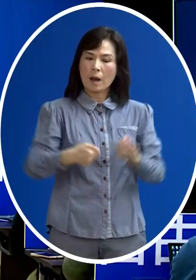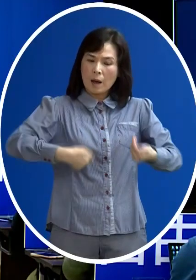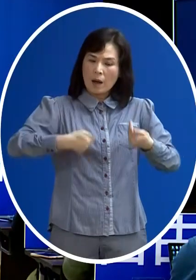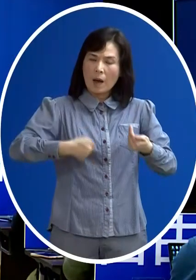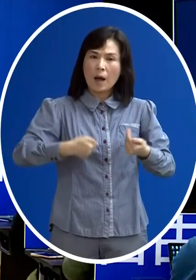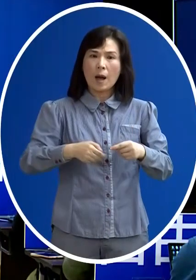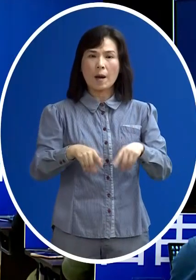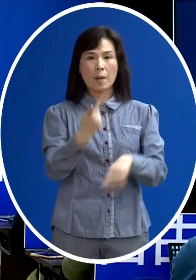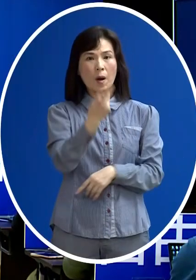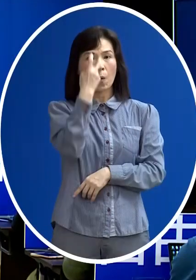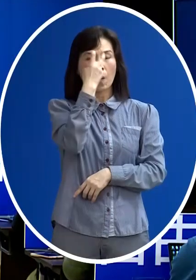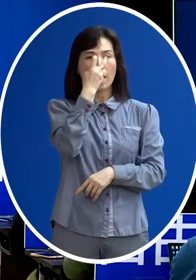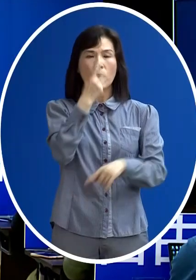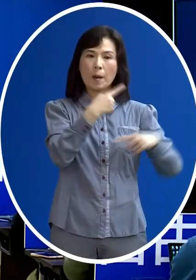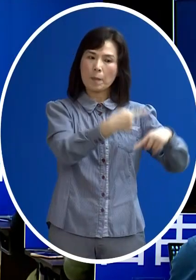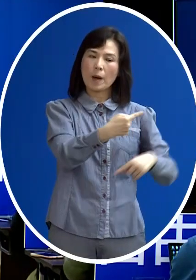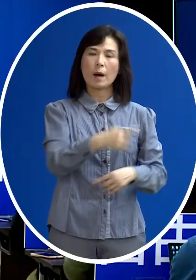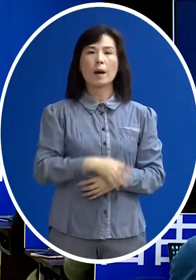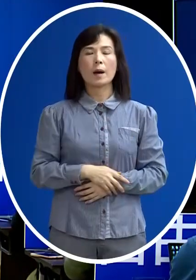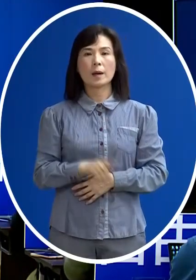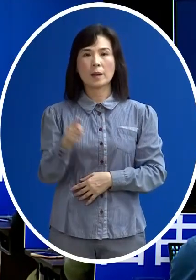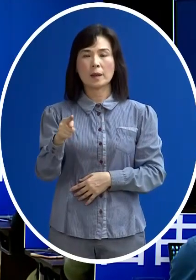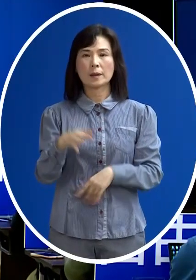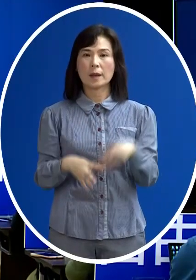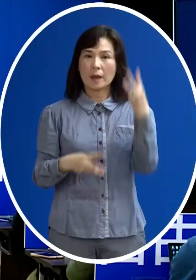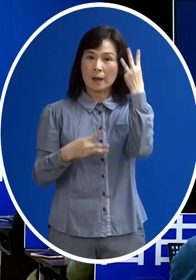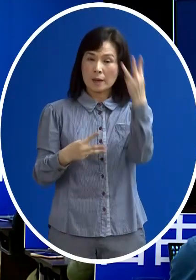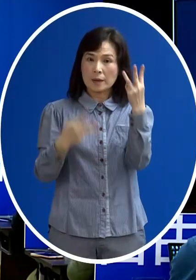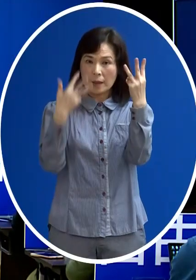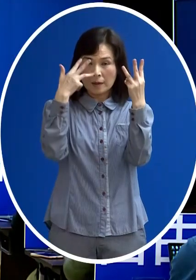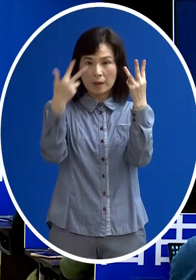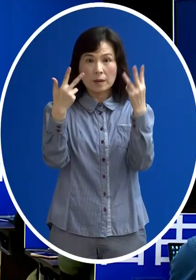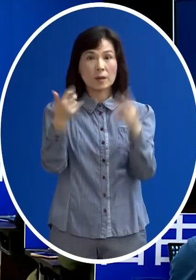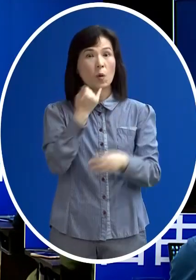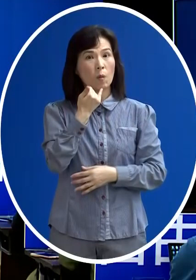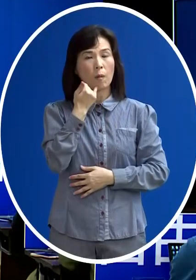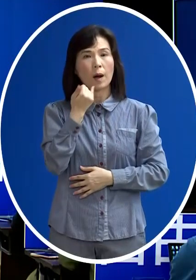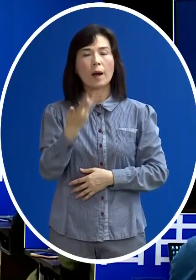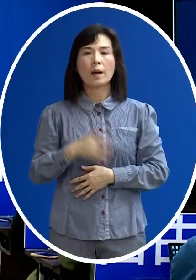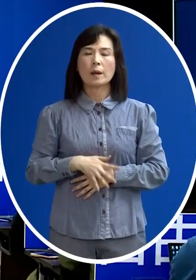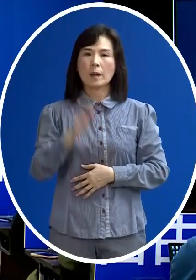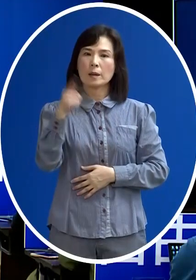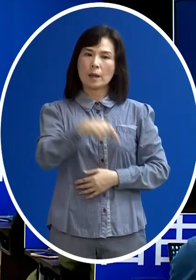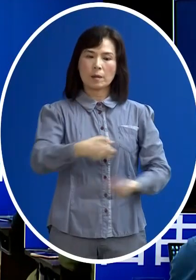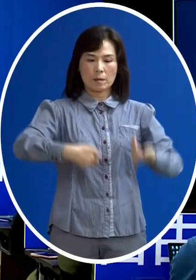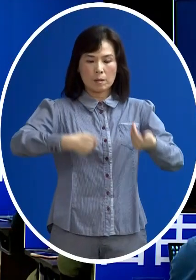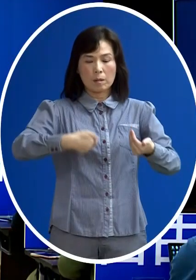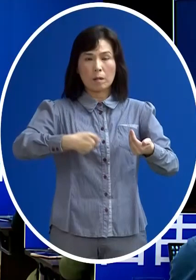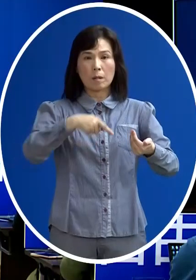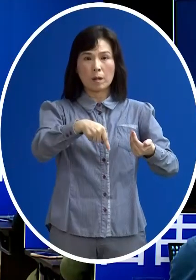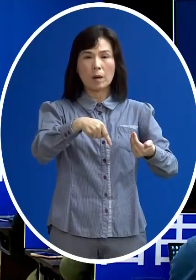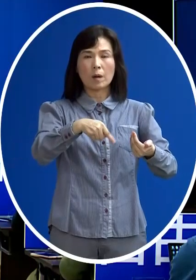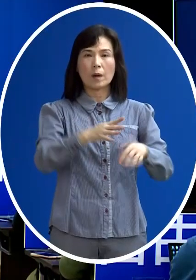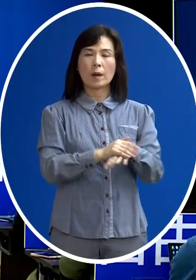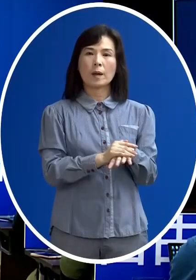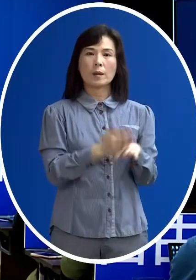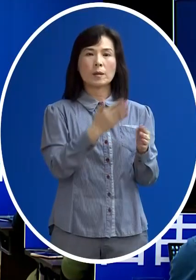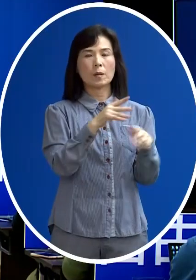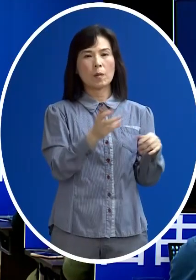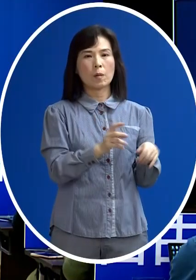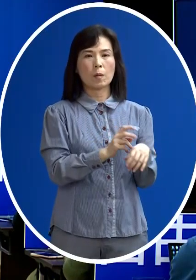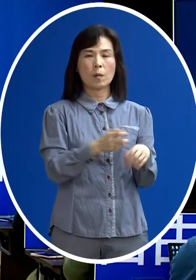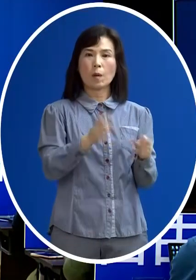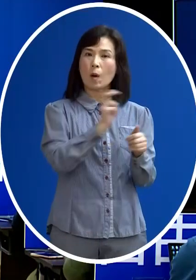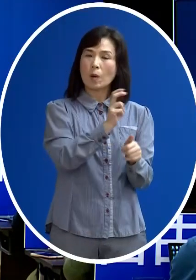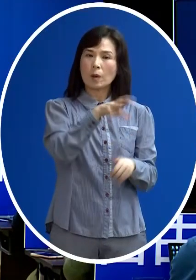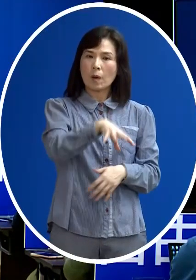快筛阴性，那再来说他只要符合3+4应该就可以，可是就是婴儿收婴儿的那个托育中心就说一定